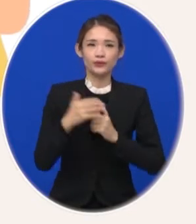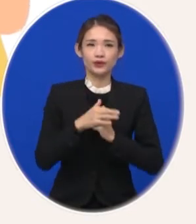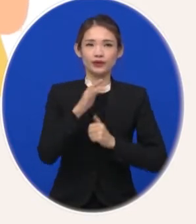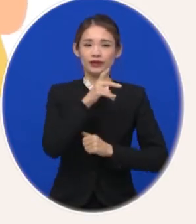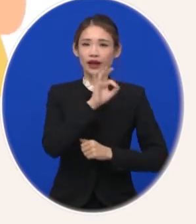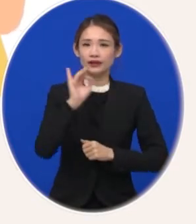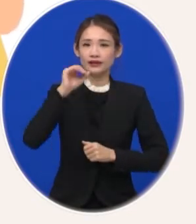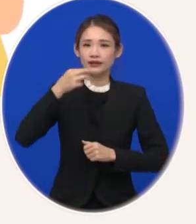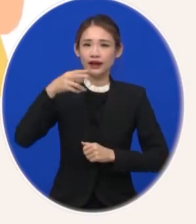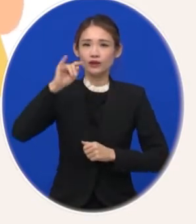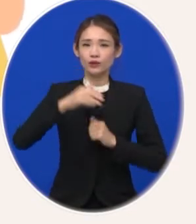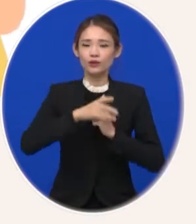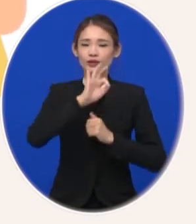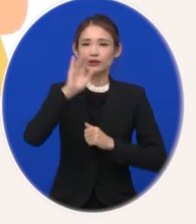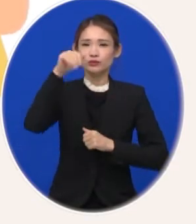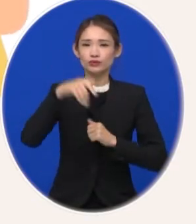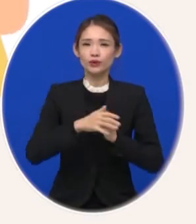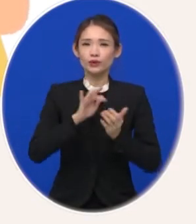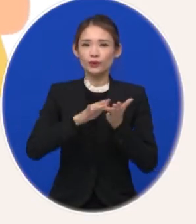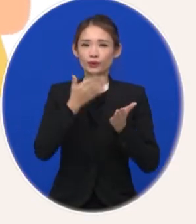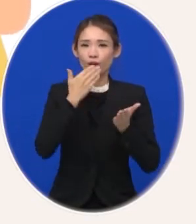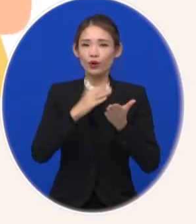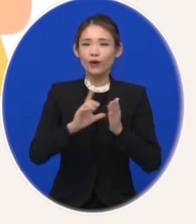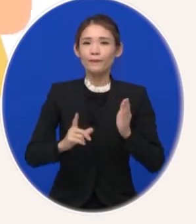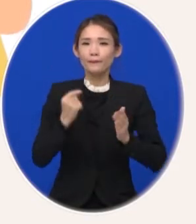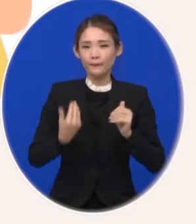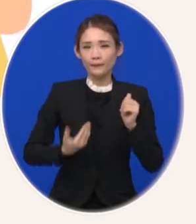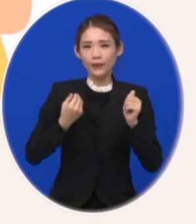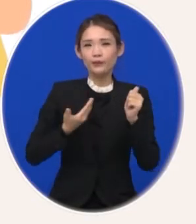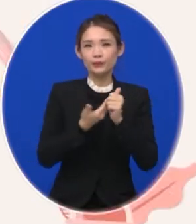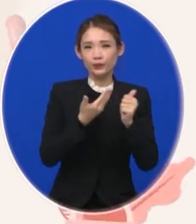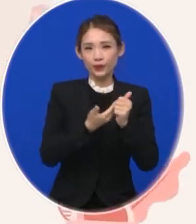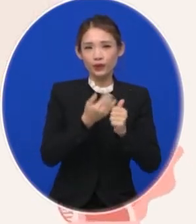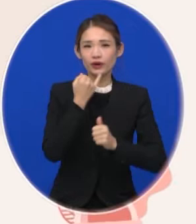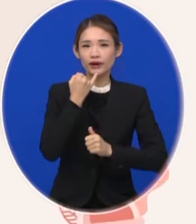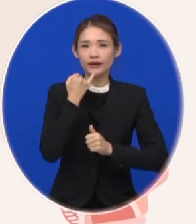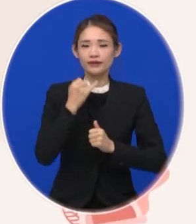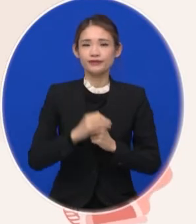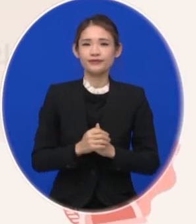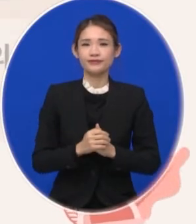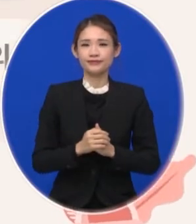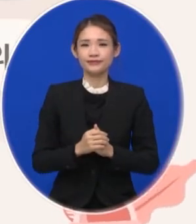타이레놀과 이부프로펜 복용 후 바로 수유가 가능합니다.